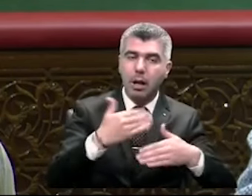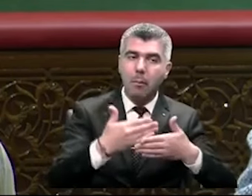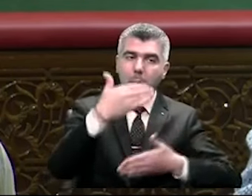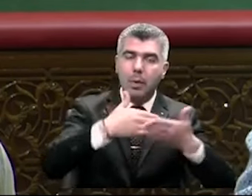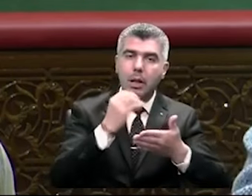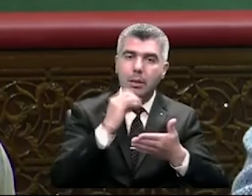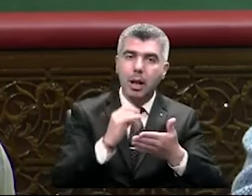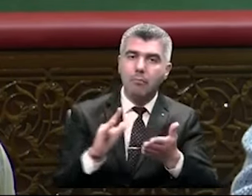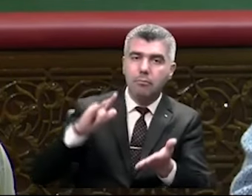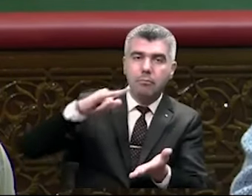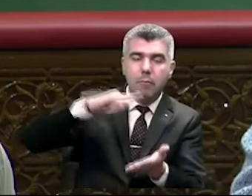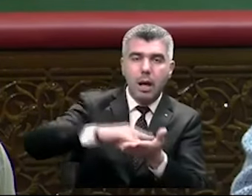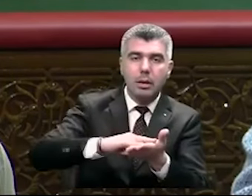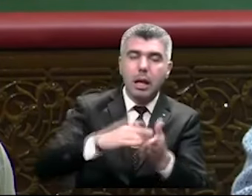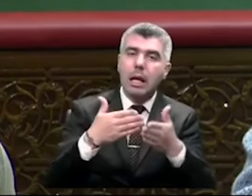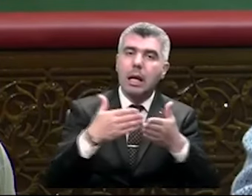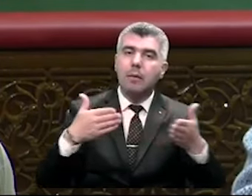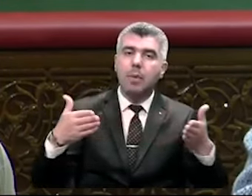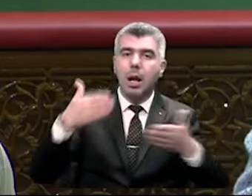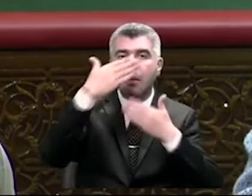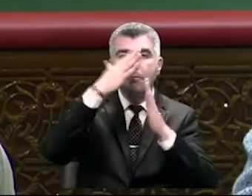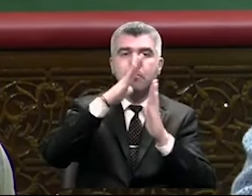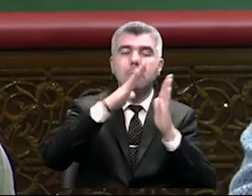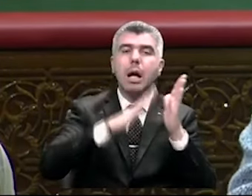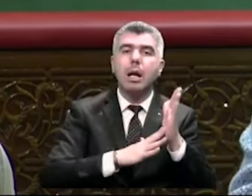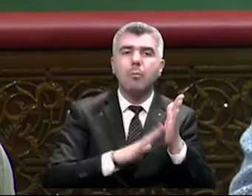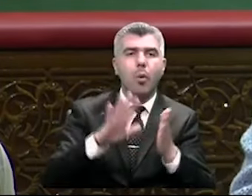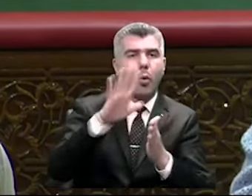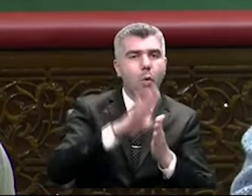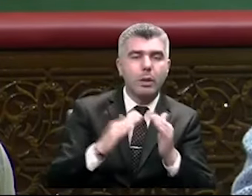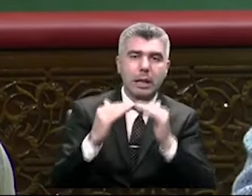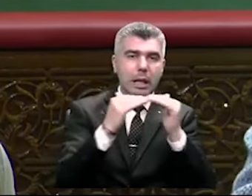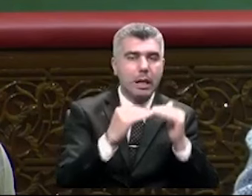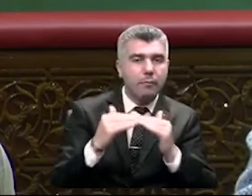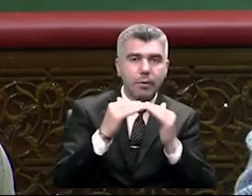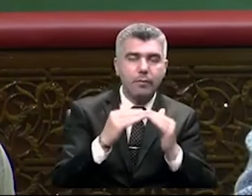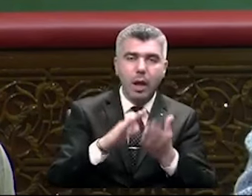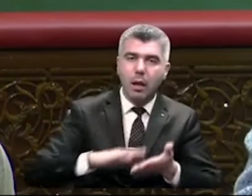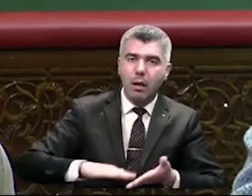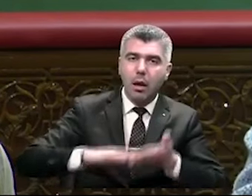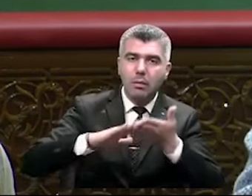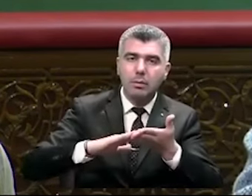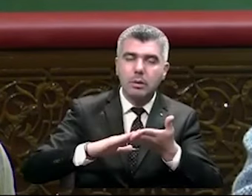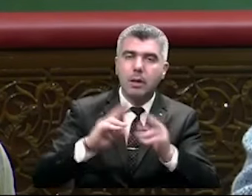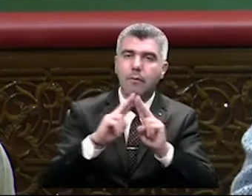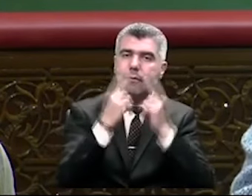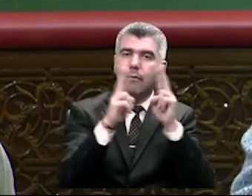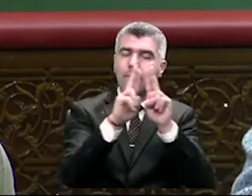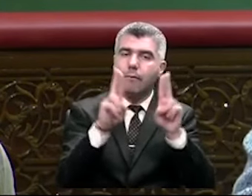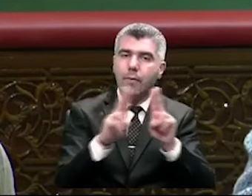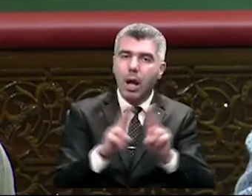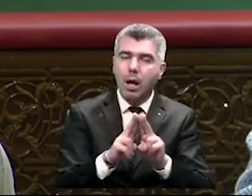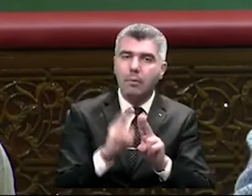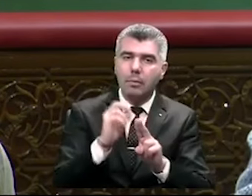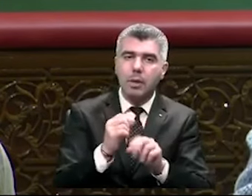وطاقات استيعابي كبيره على مستوى التراب الوطني اي جميع المطارات خدمات ذات جوده بمعايير عالميه وضعيه مستخدمات